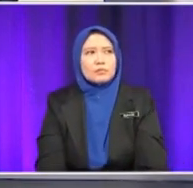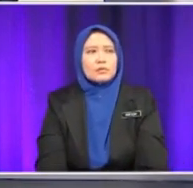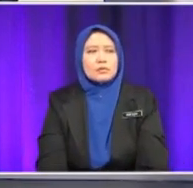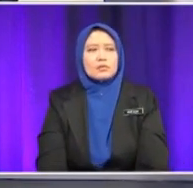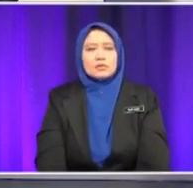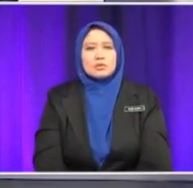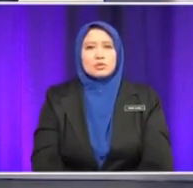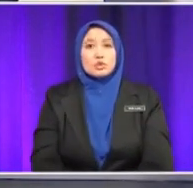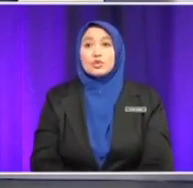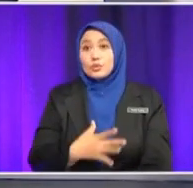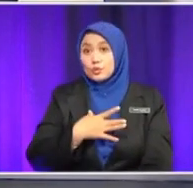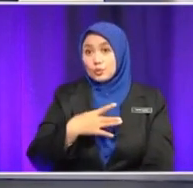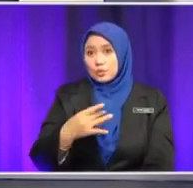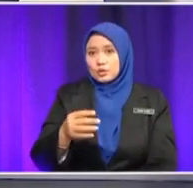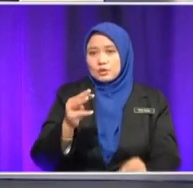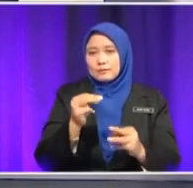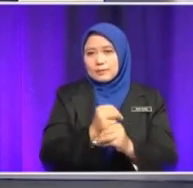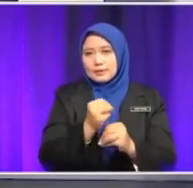dan juga